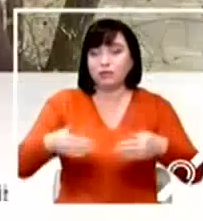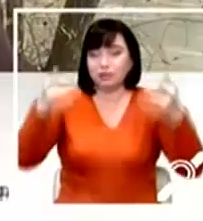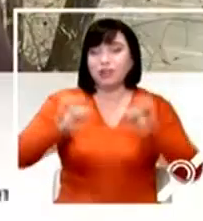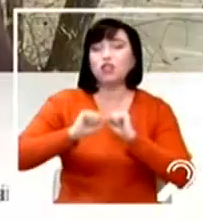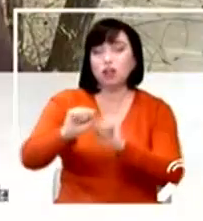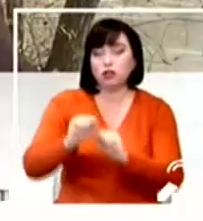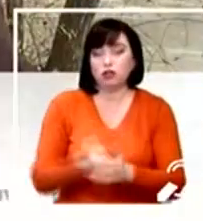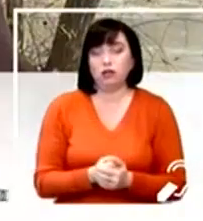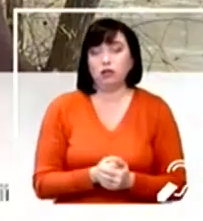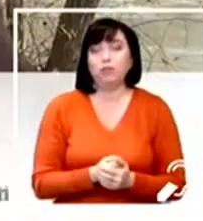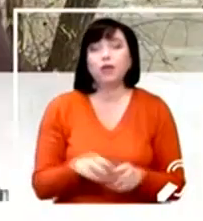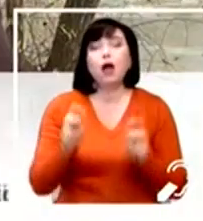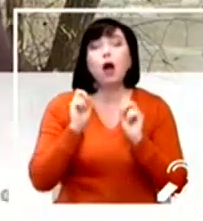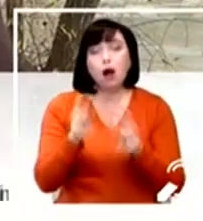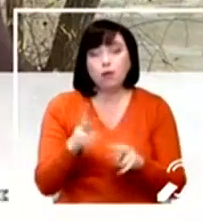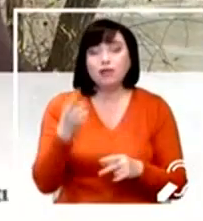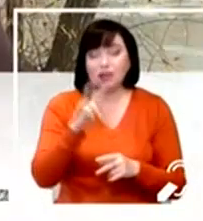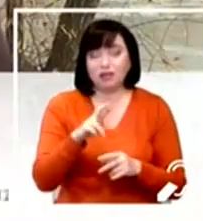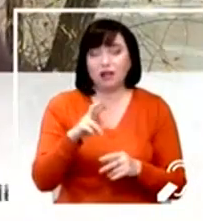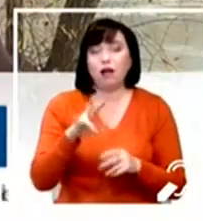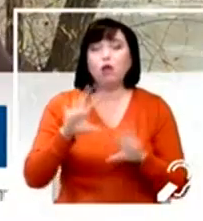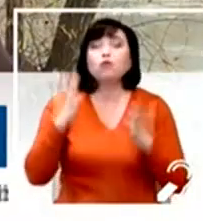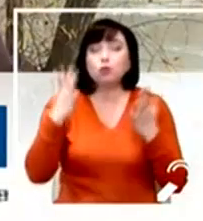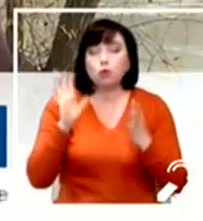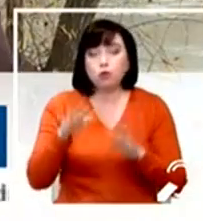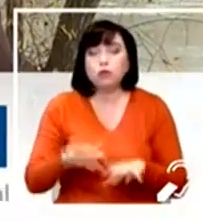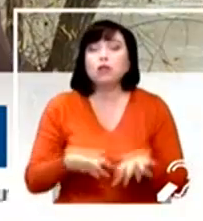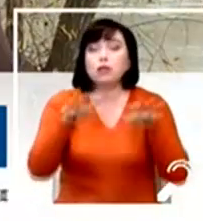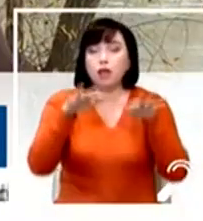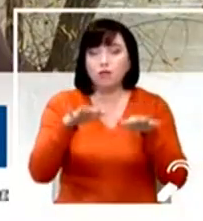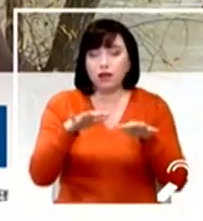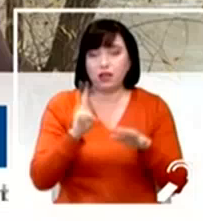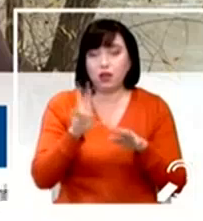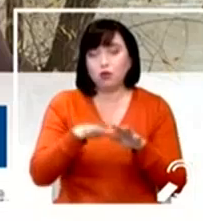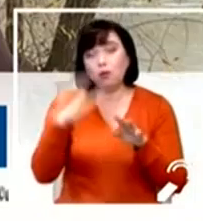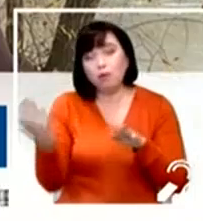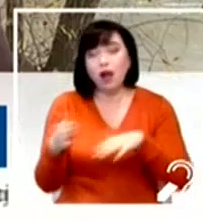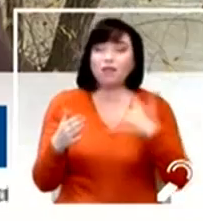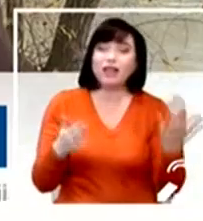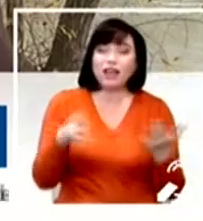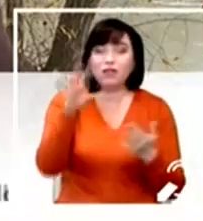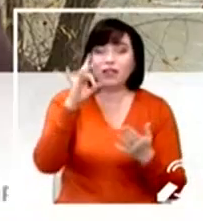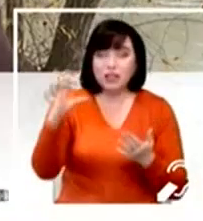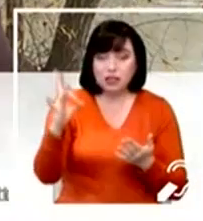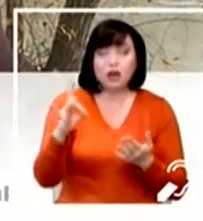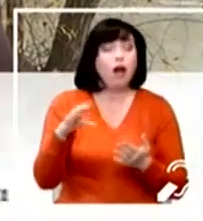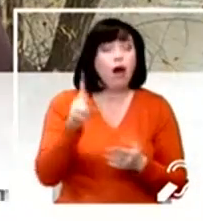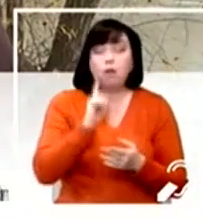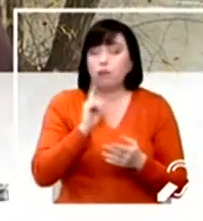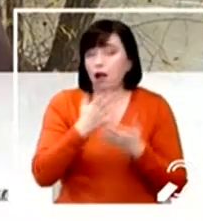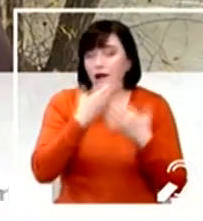protecție. Pericol pentru a inunda localitățile care stau pe partea stângă și dreapta a râului Nistru